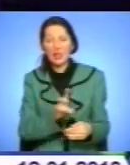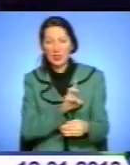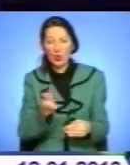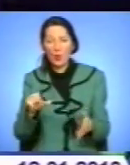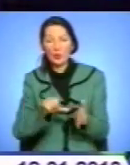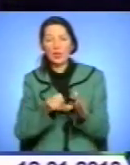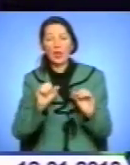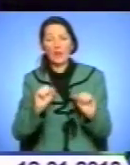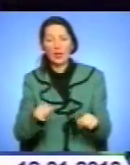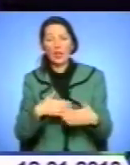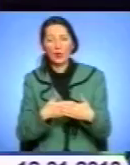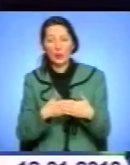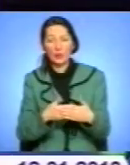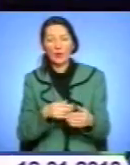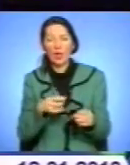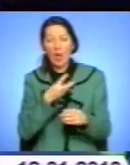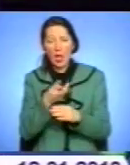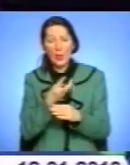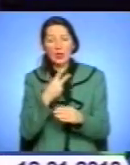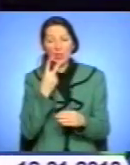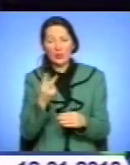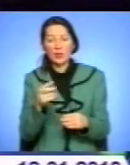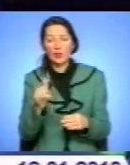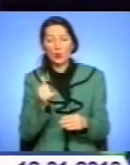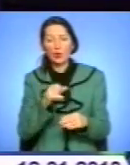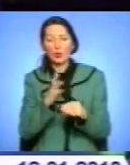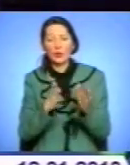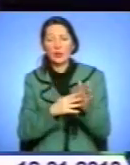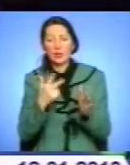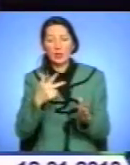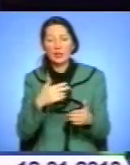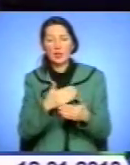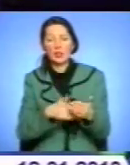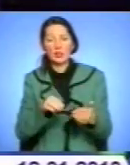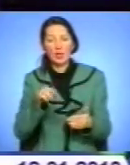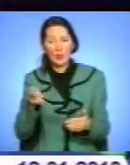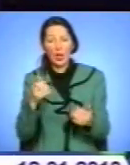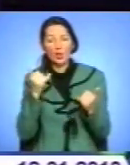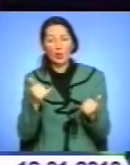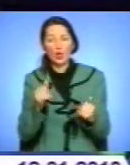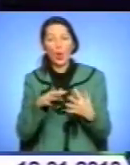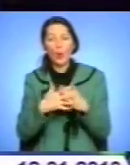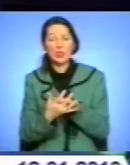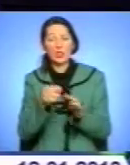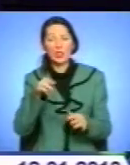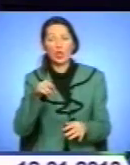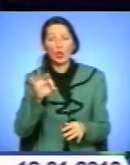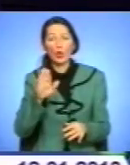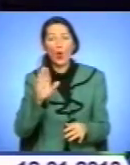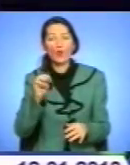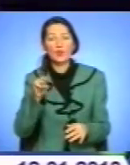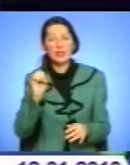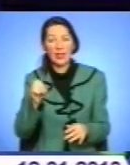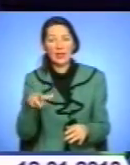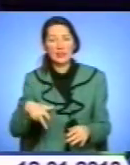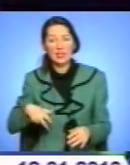Трансляцію водосвяття дивіться цієї суботи о 19:30 на каналі ТТБ. Сьогодні у селищі Товсте Заліщицького району відкрили